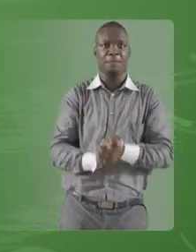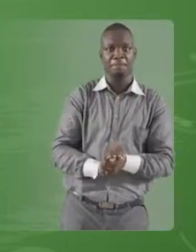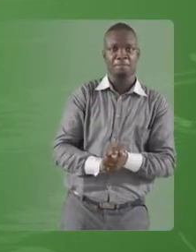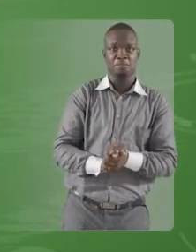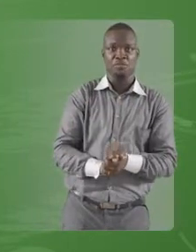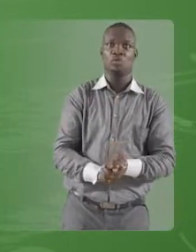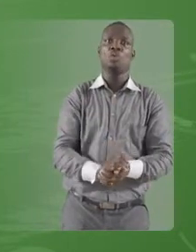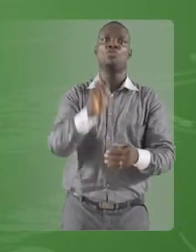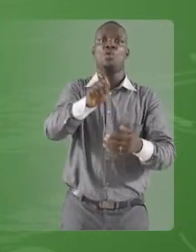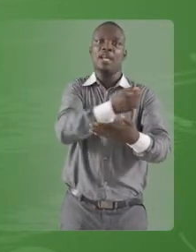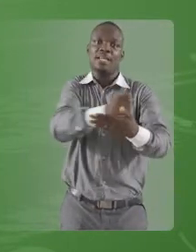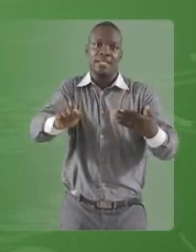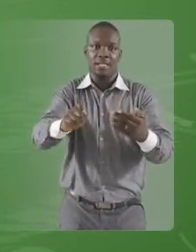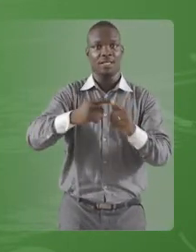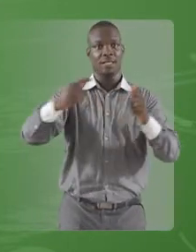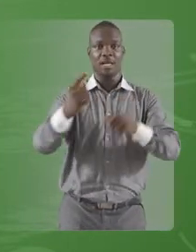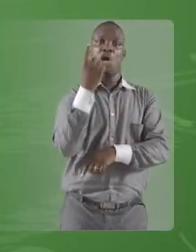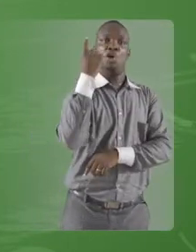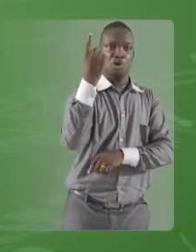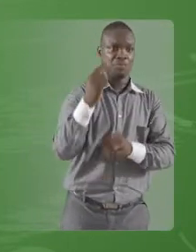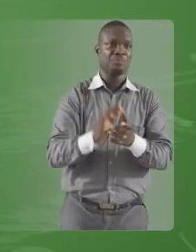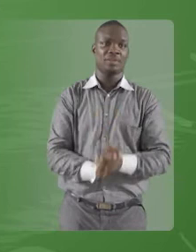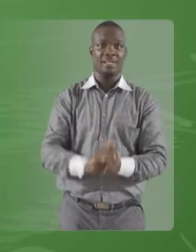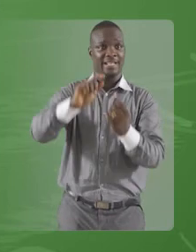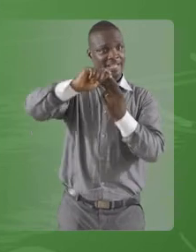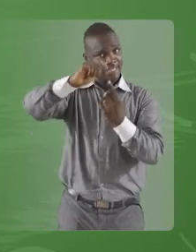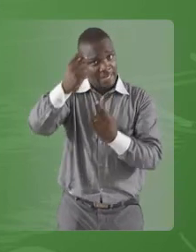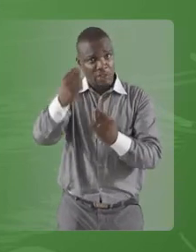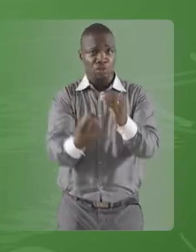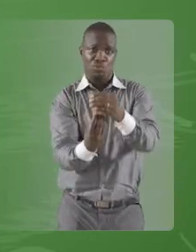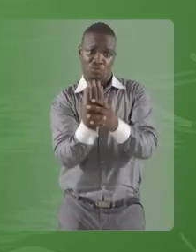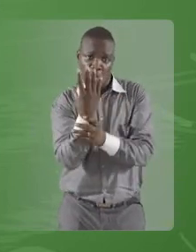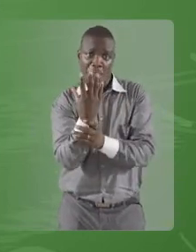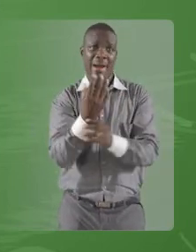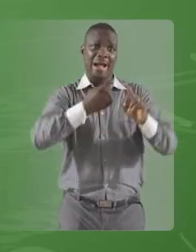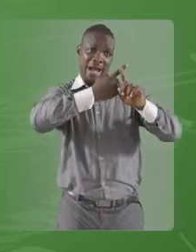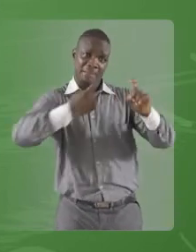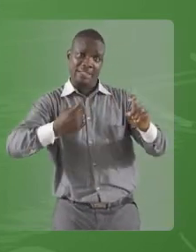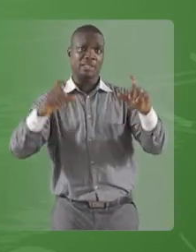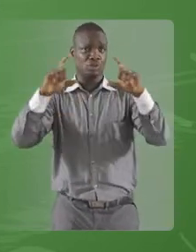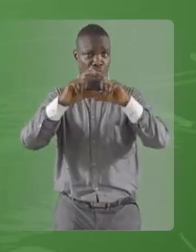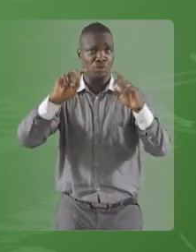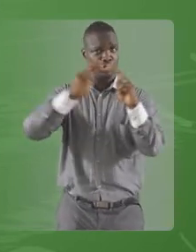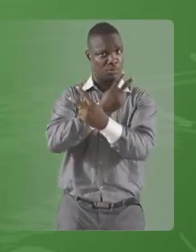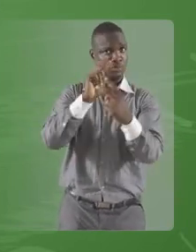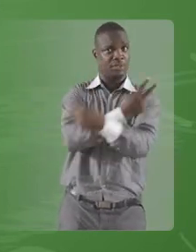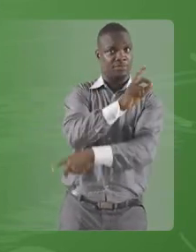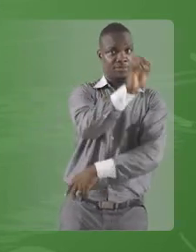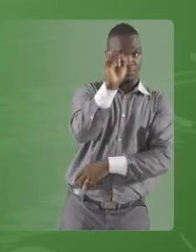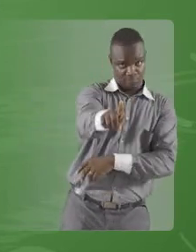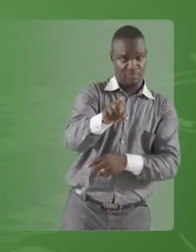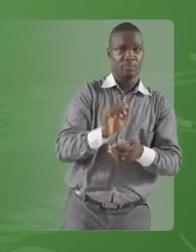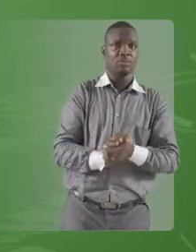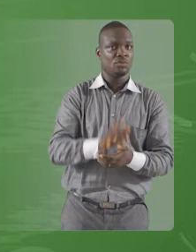en grand 1. La graine se forme-t-elle à partir des cellules reproductrices? Grand